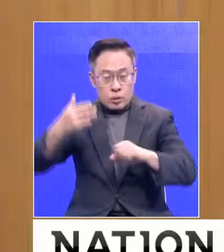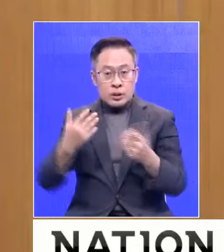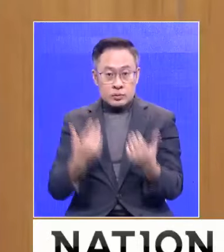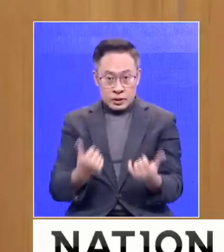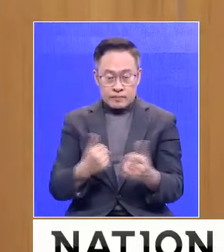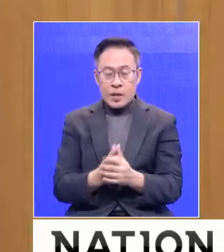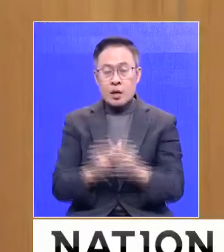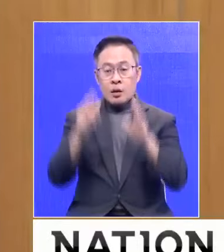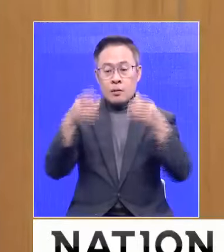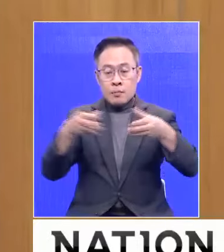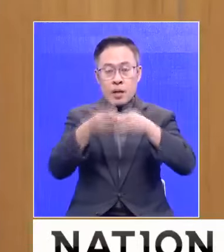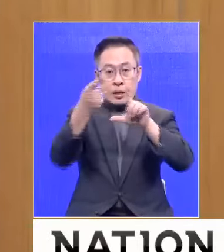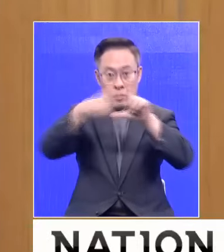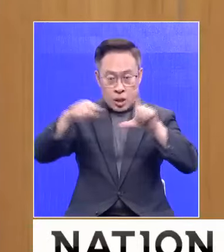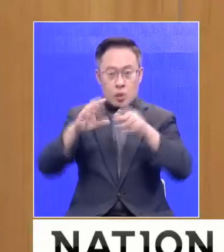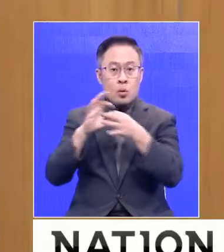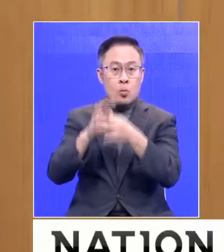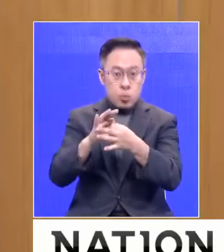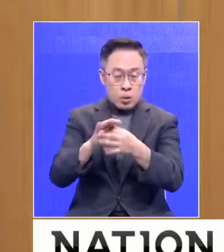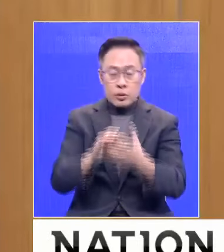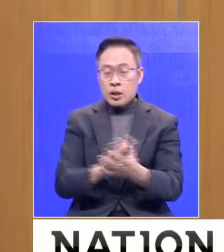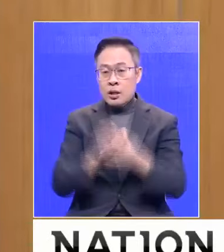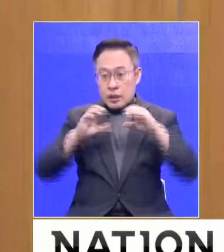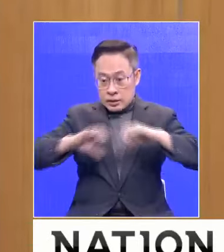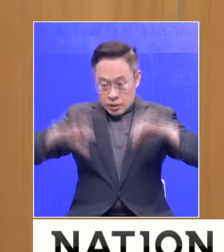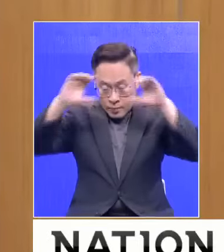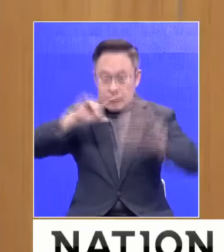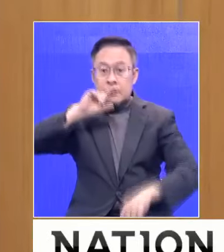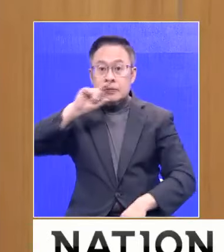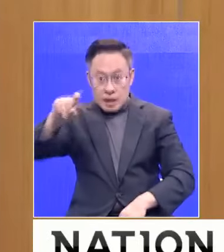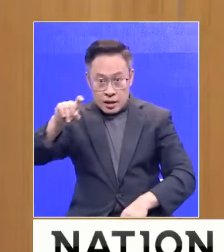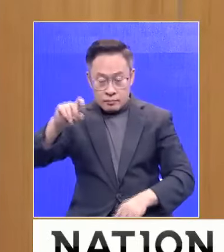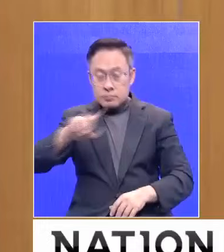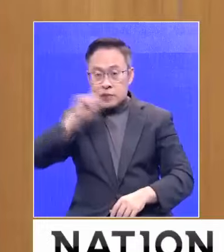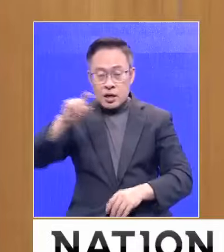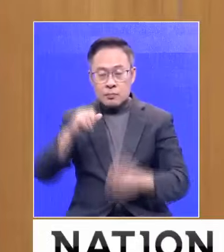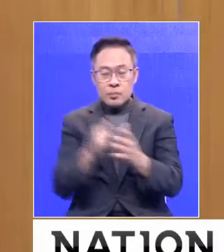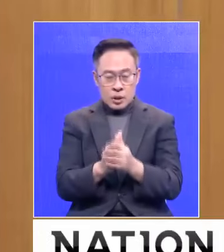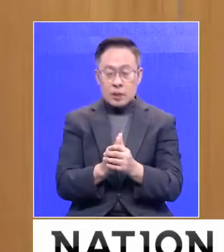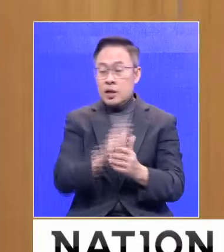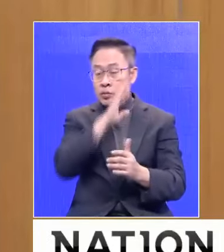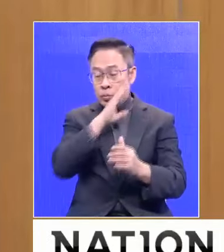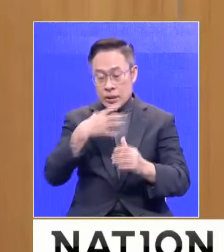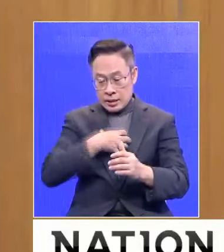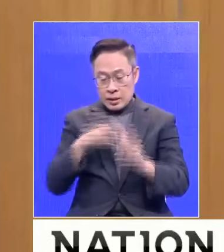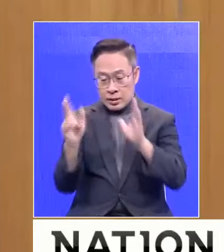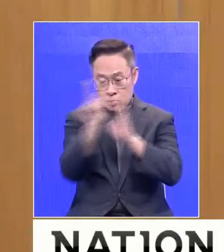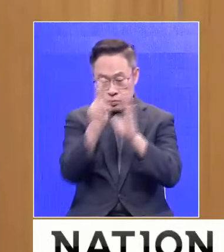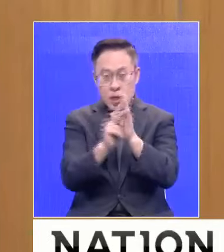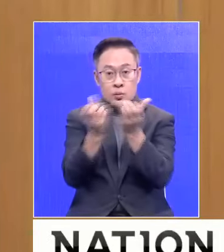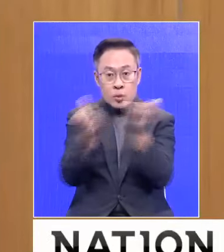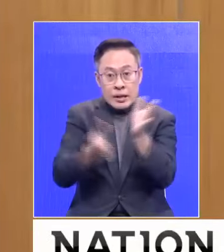ลว่าการตั้งคำถามแบบเนี้ยอาจจะไปเพิ่มความเสี่ยงฮะให้การทำรัฐธรรมนูญฉบับใหม่สะดุดแล้วก็ไม่สำ